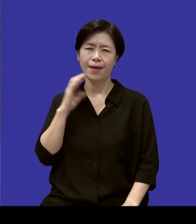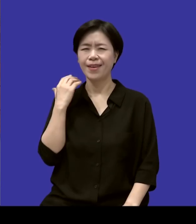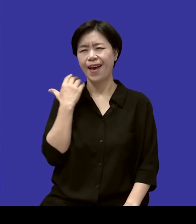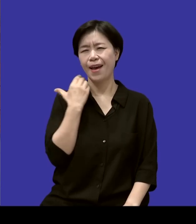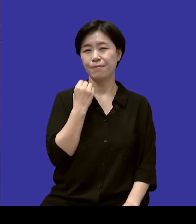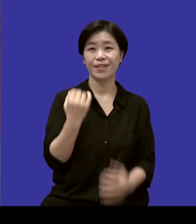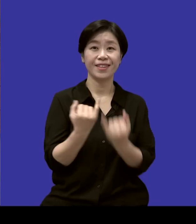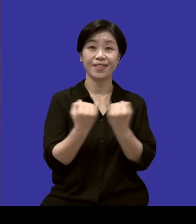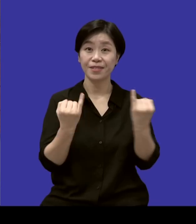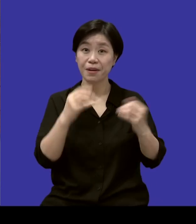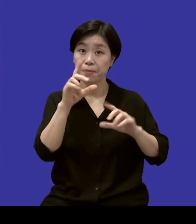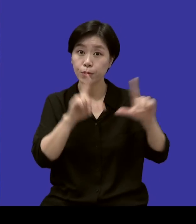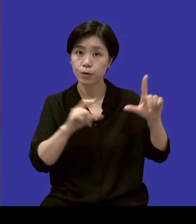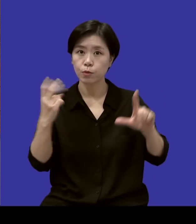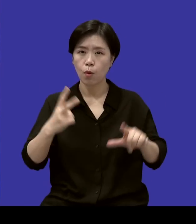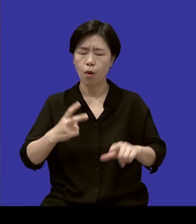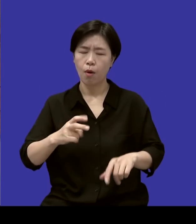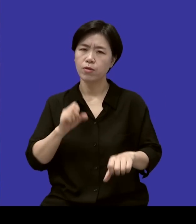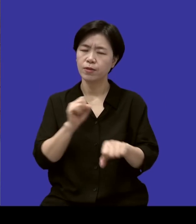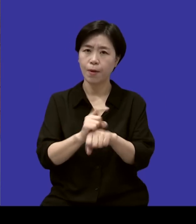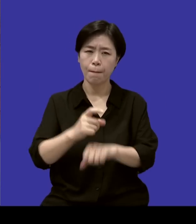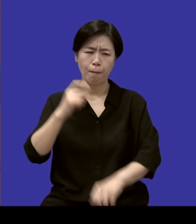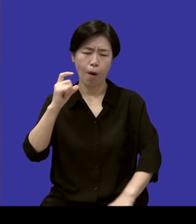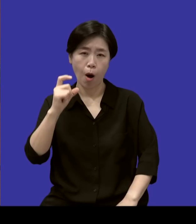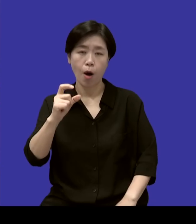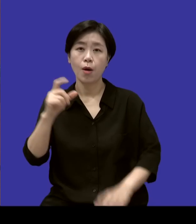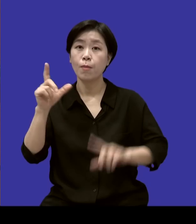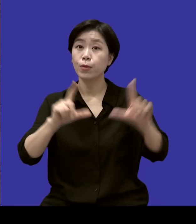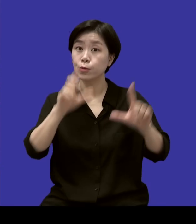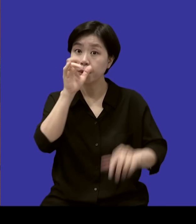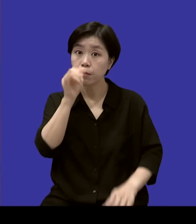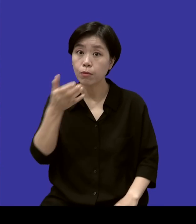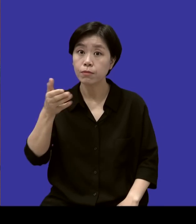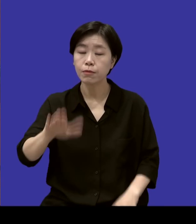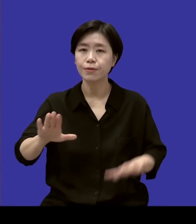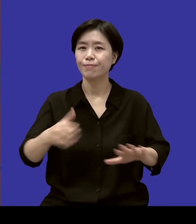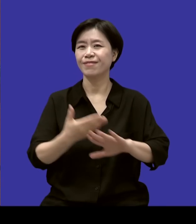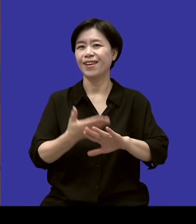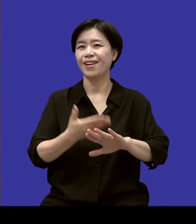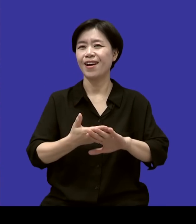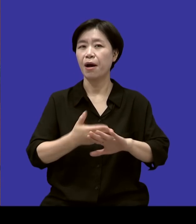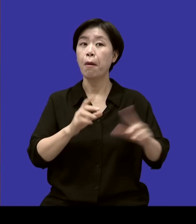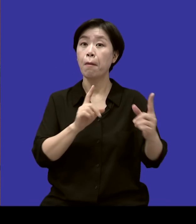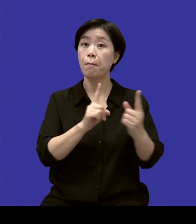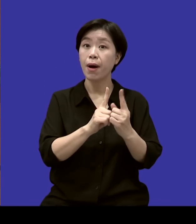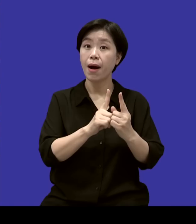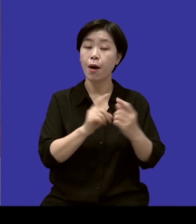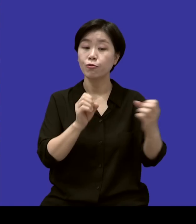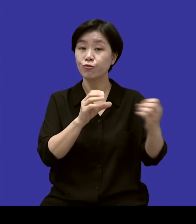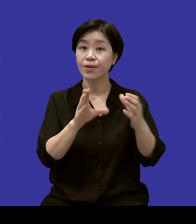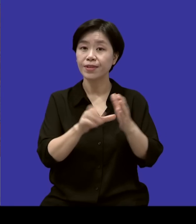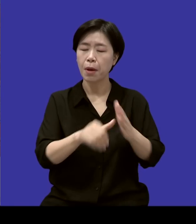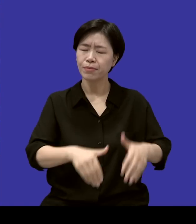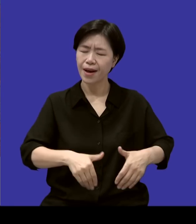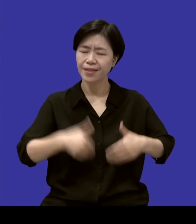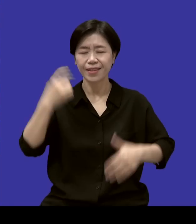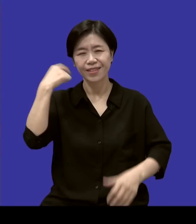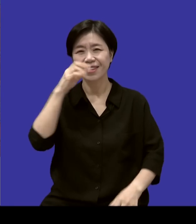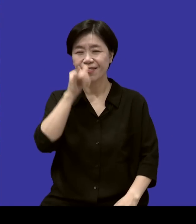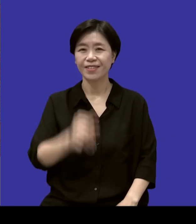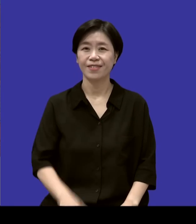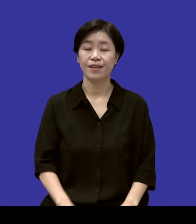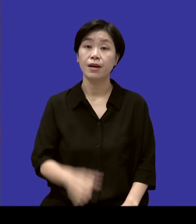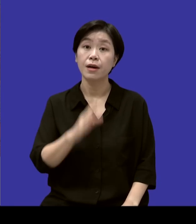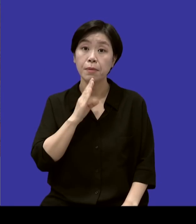이미지 그리고 센 언니 이미지가 있었지만 지금 뵈면 왠지 따뜻하고 포근한 이미지가 더 잘 어울리는 분입니다. 맞습니다. 이미지뿐만이 아니라 지금